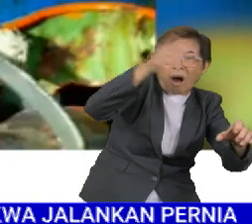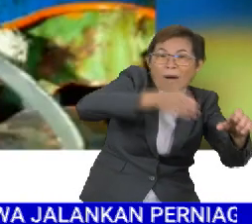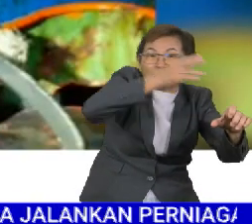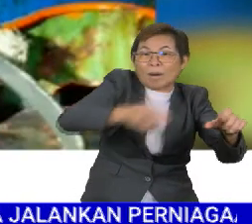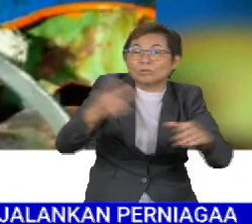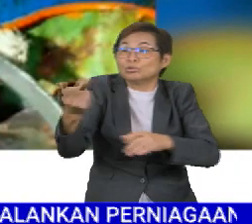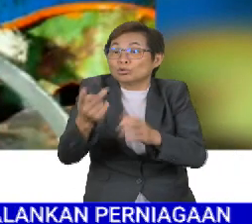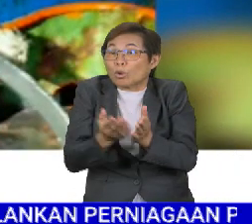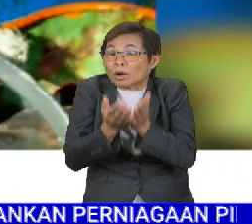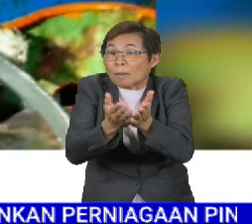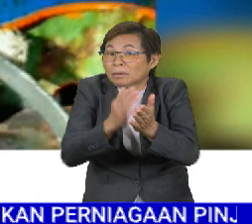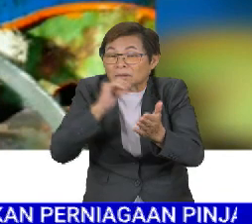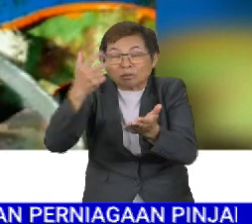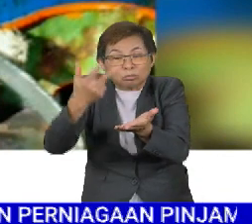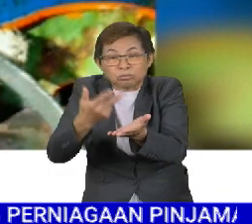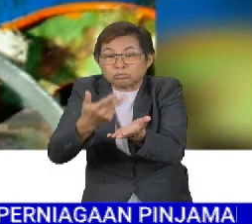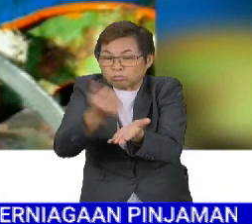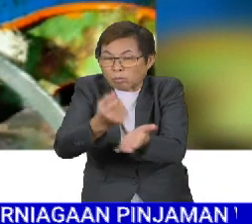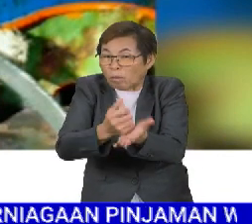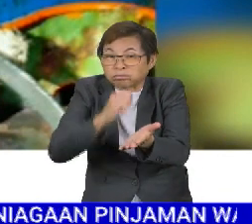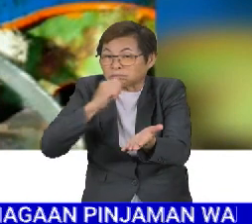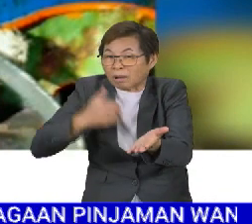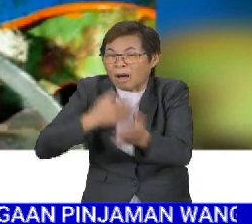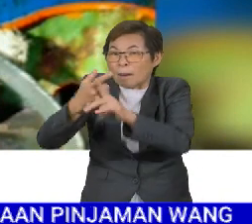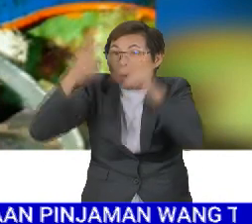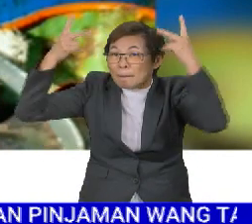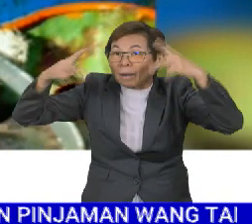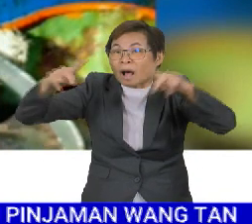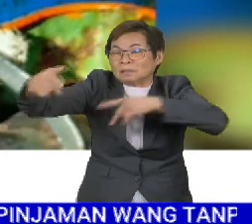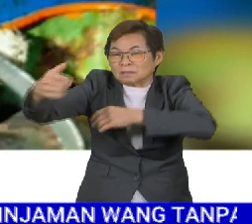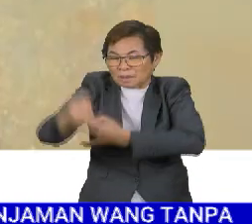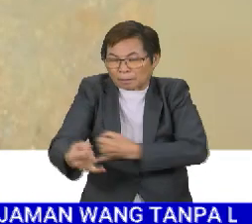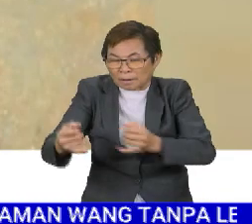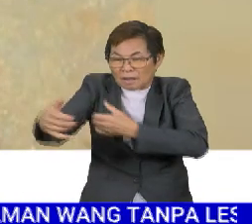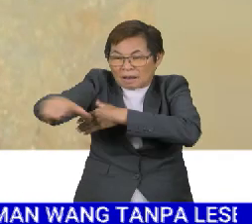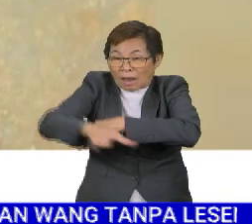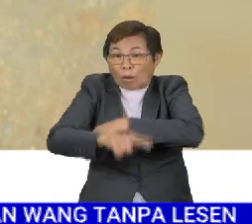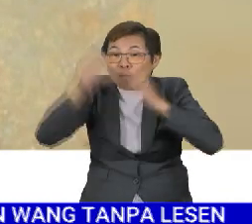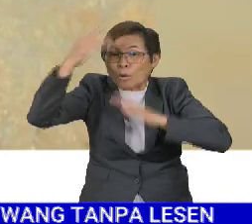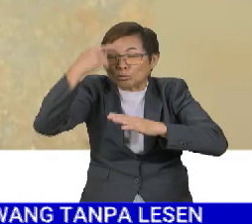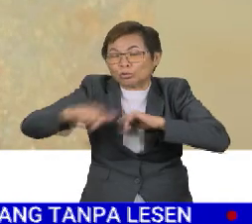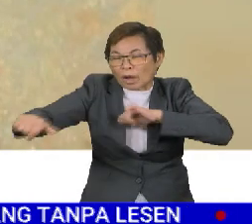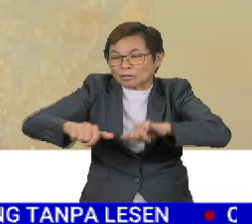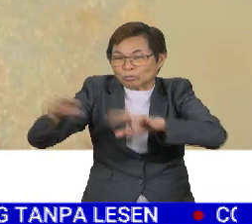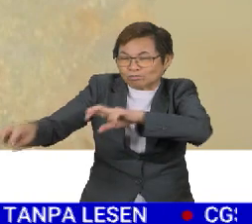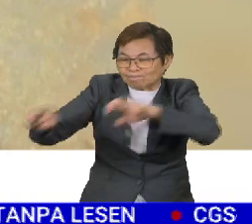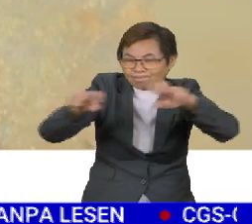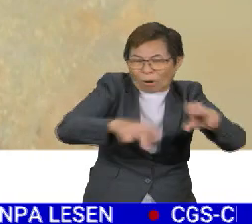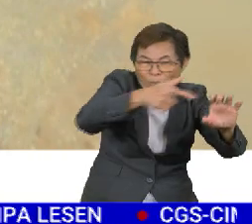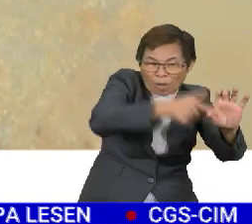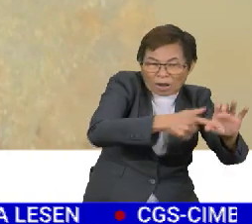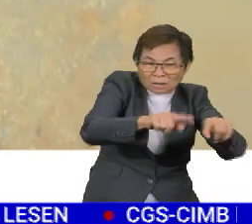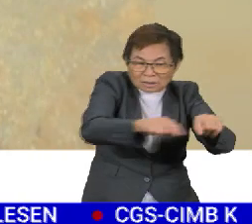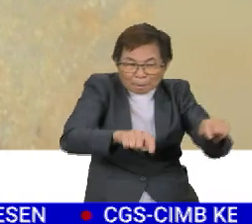kapal tersebut juga tidak mempunyai dokumen kebenaran daripada pengarah jabatan laut Malaysia untuk activity pemindahan minyak jelas beliau